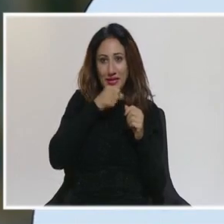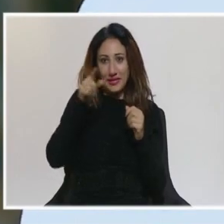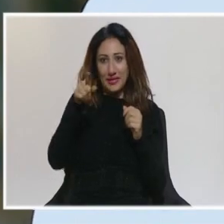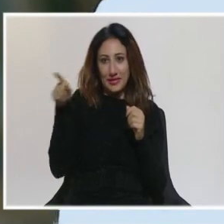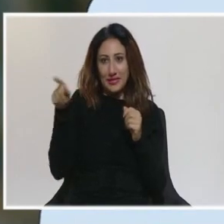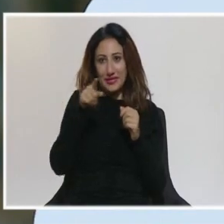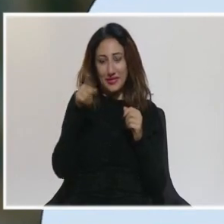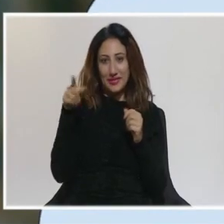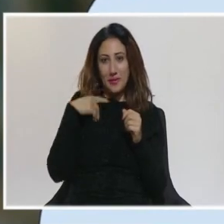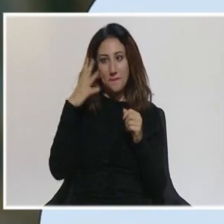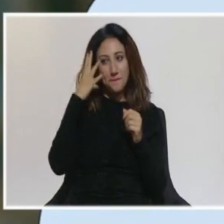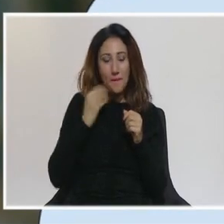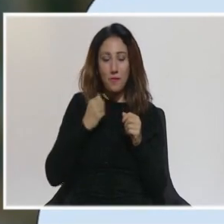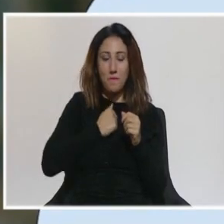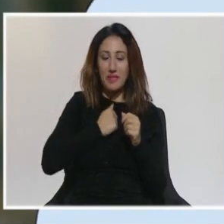امتدادي.